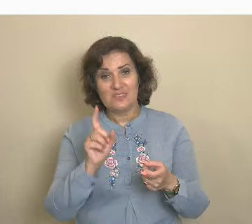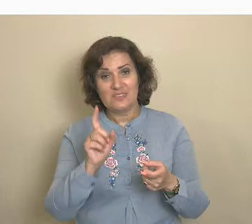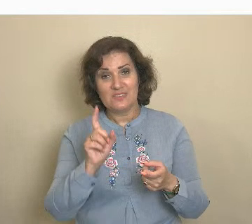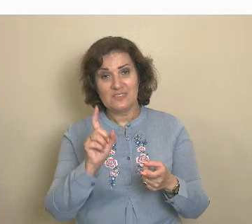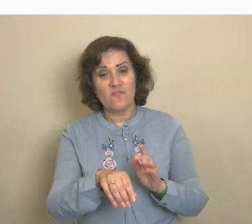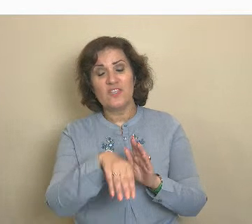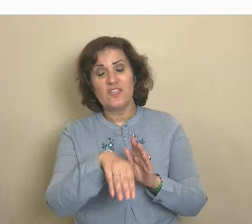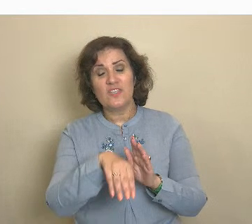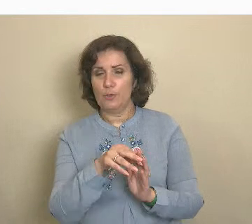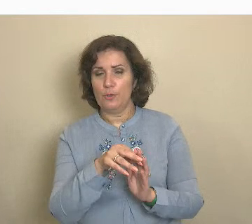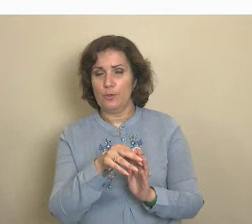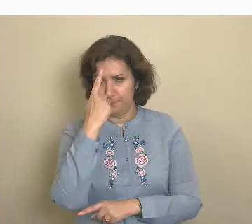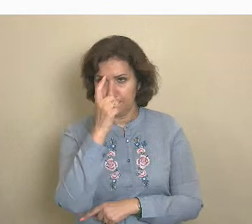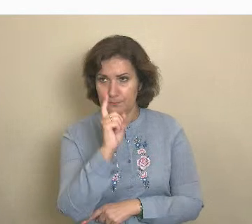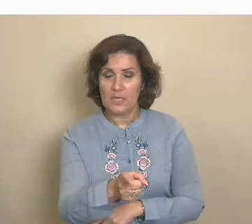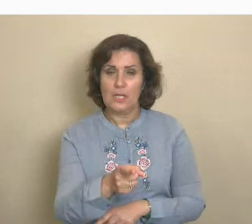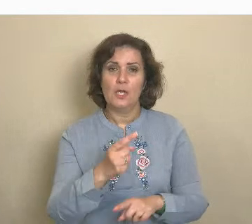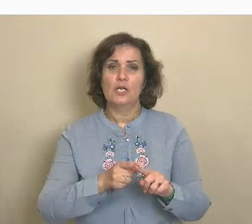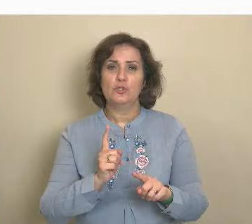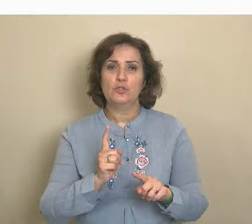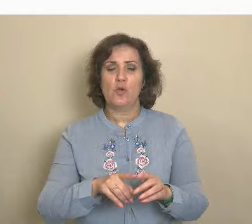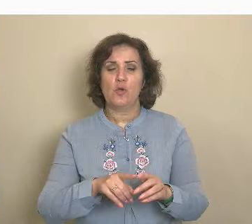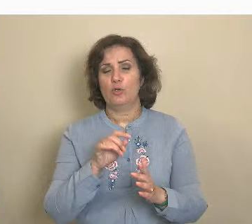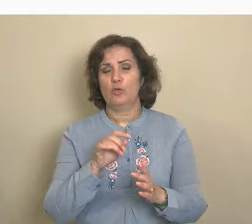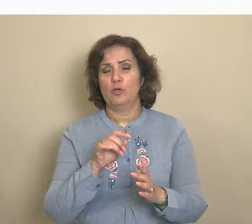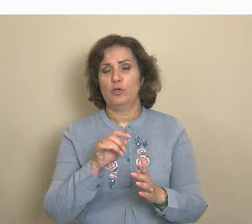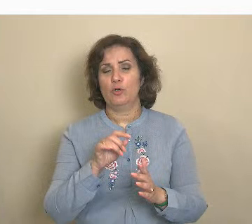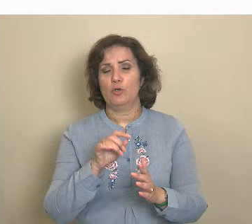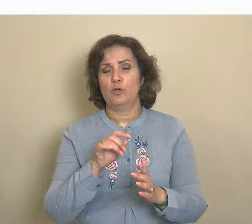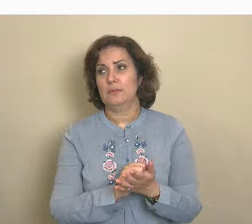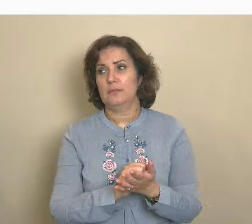виборів, тут я зауважу, що виборчі документи виборів